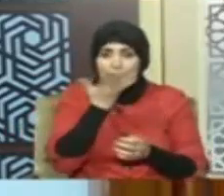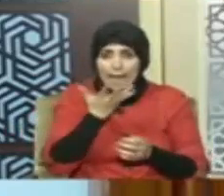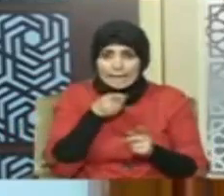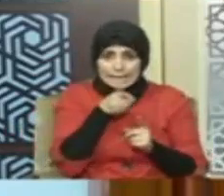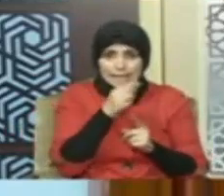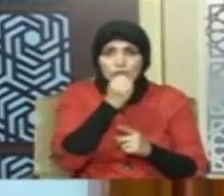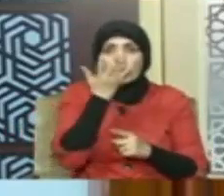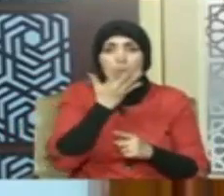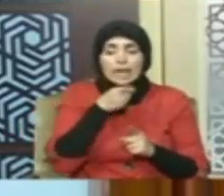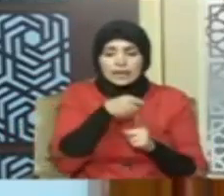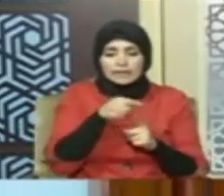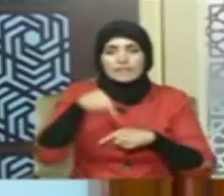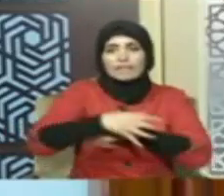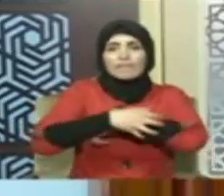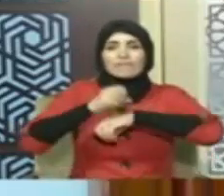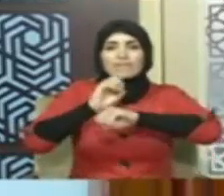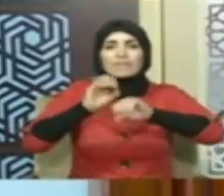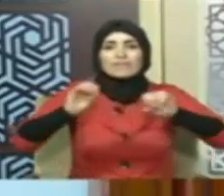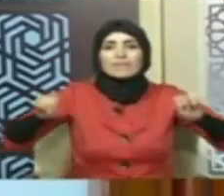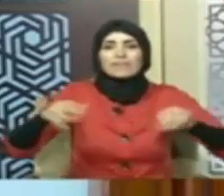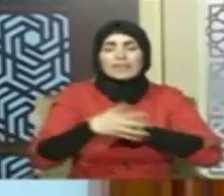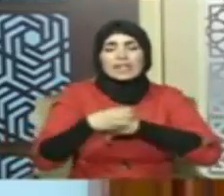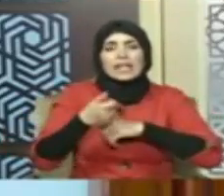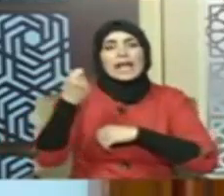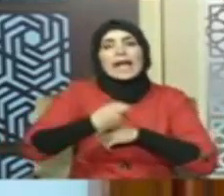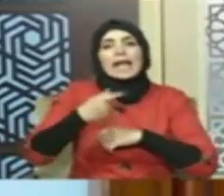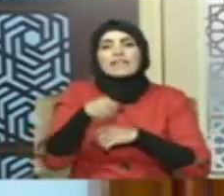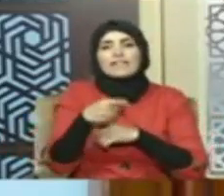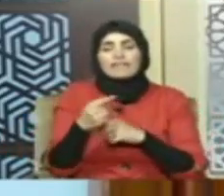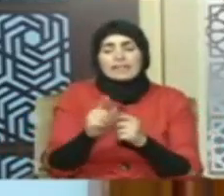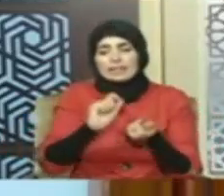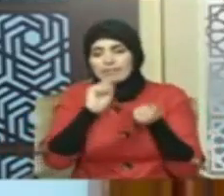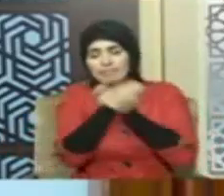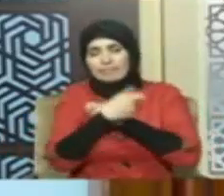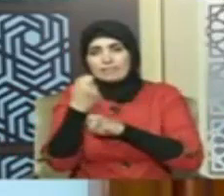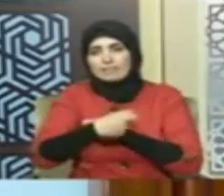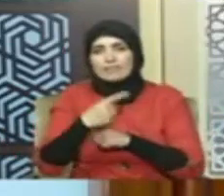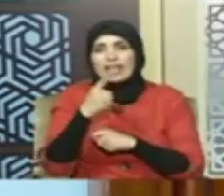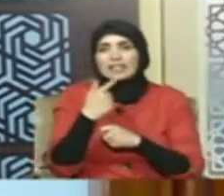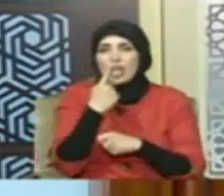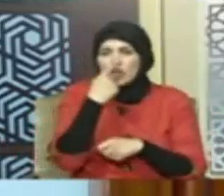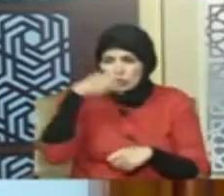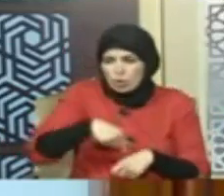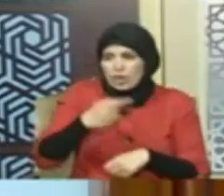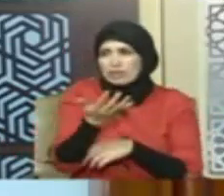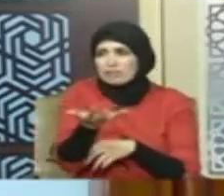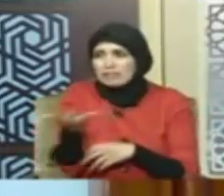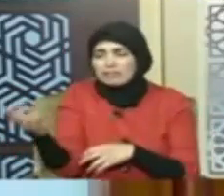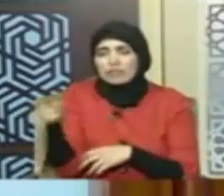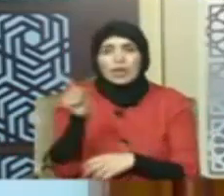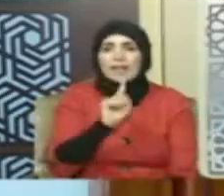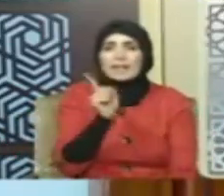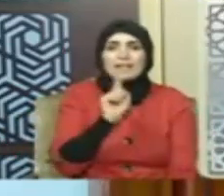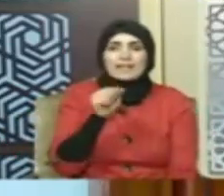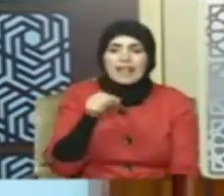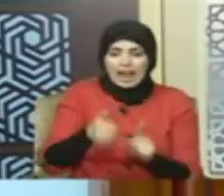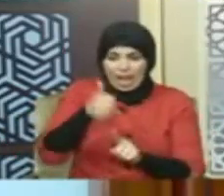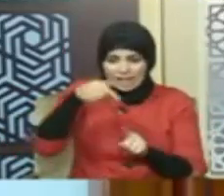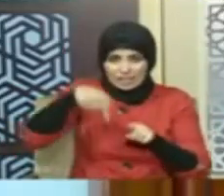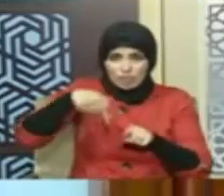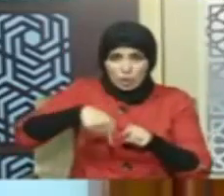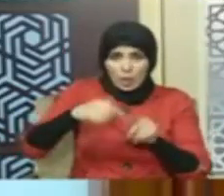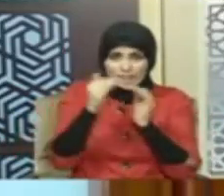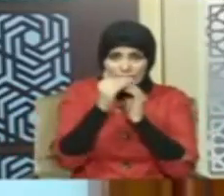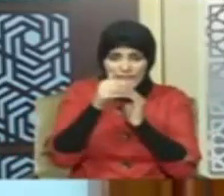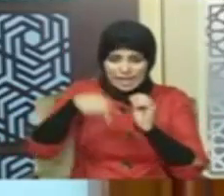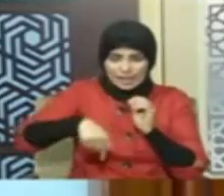الفقراء والمحتاجين والمتعففين عن ذل السؤال في هذا اليوم وعن السؤال في